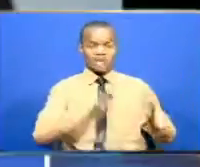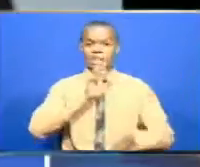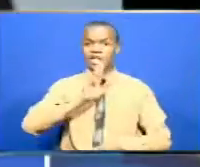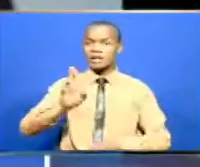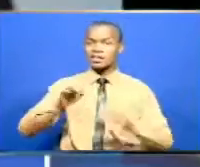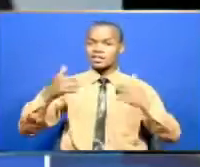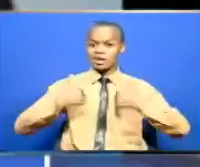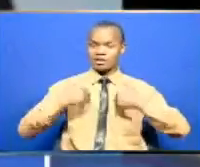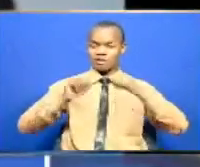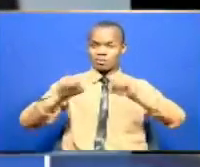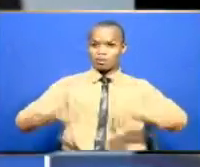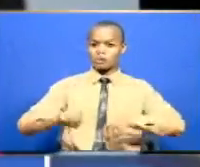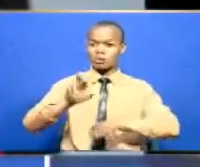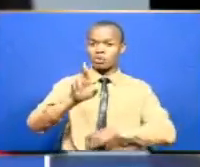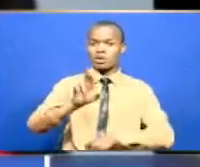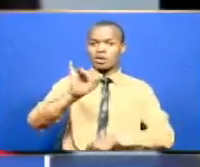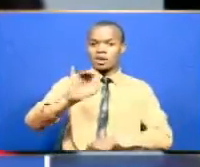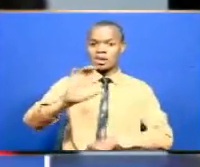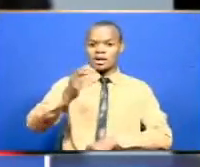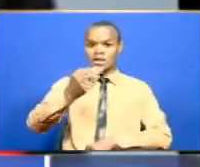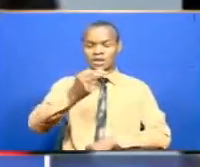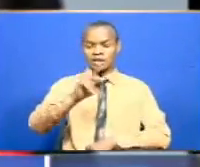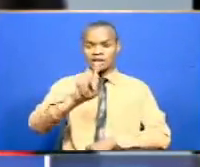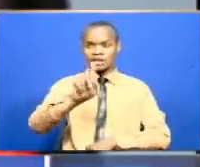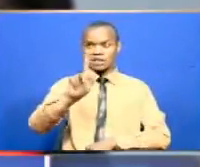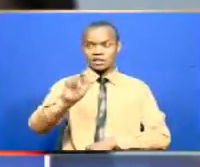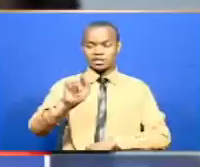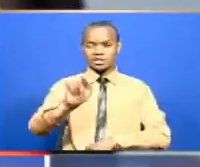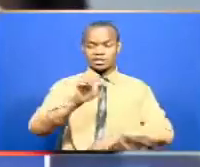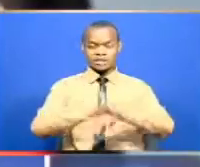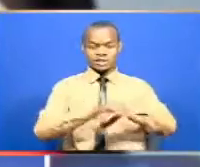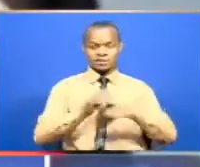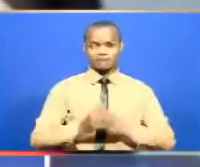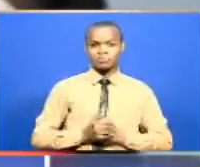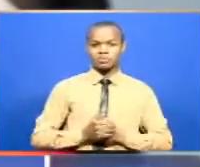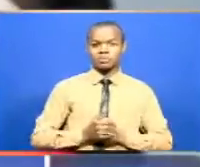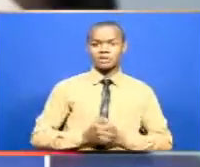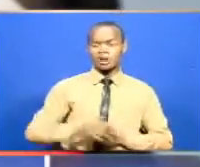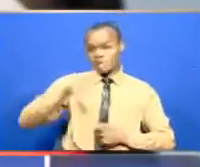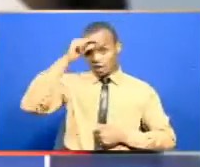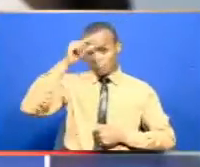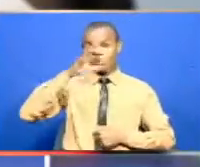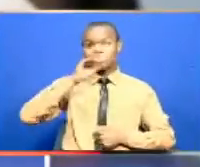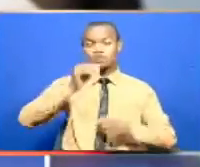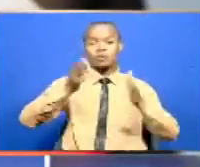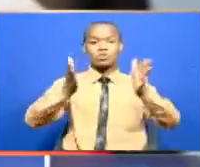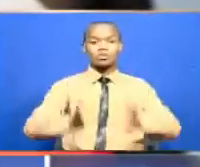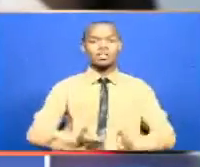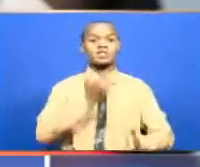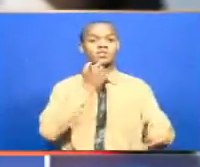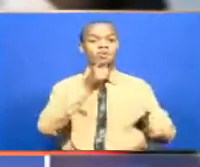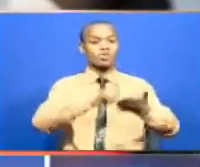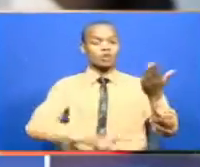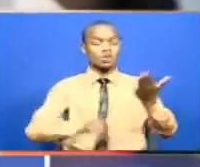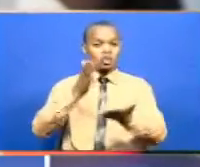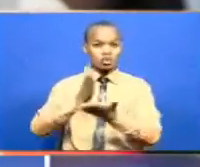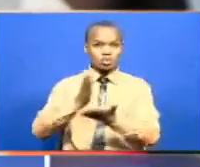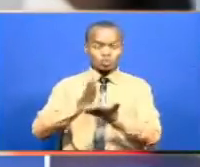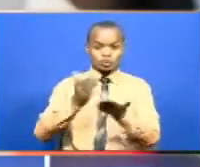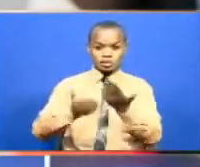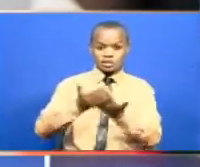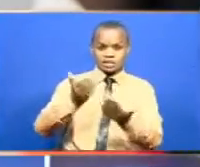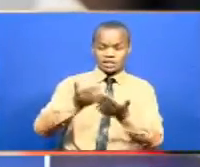rickets. Wakati huo huo, msemaji wa serikali Sara Soguna amethibitisha kuwa anatibiwa kutokana na virusi vya